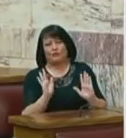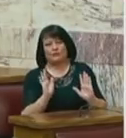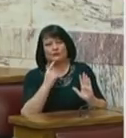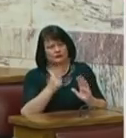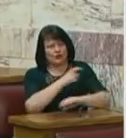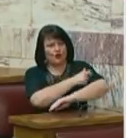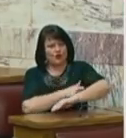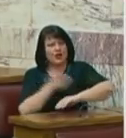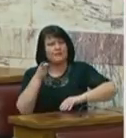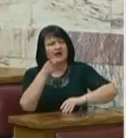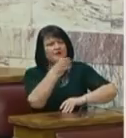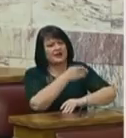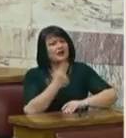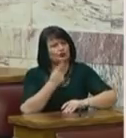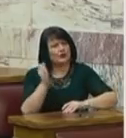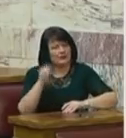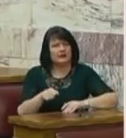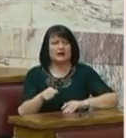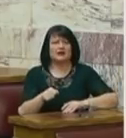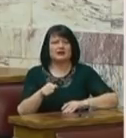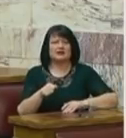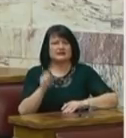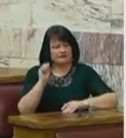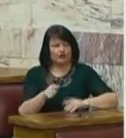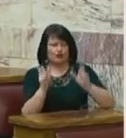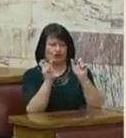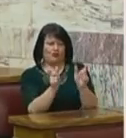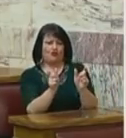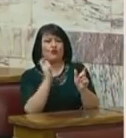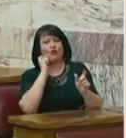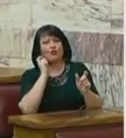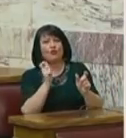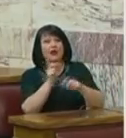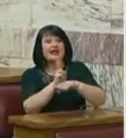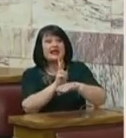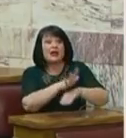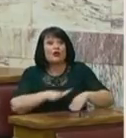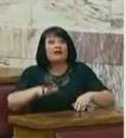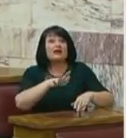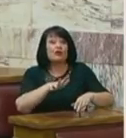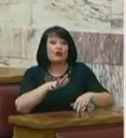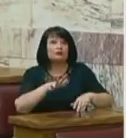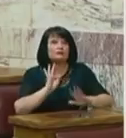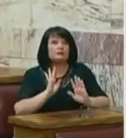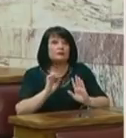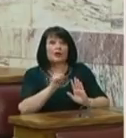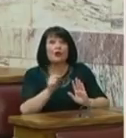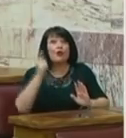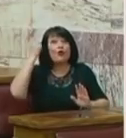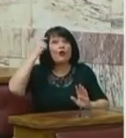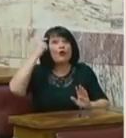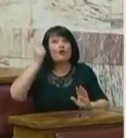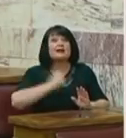όλων των διεθνών οργανισμών και διμερώς. Αλλά μιλάμε για γεωγραφικό προσδιορισμό, όχι για ιδεολογική χρήση